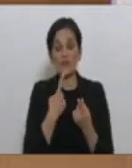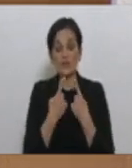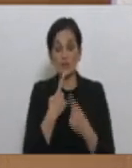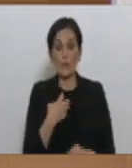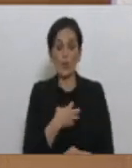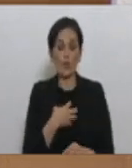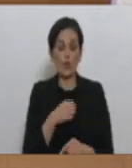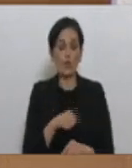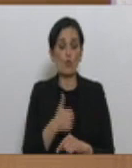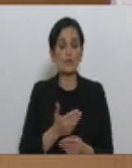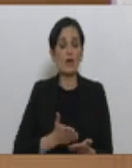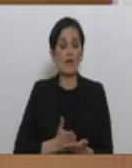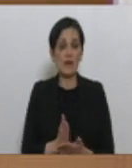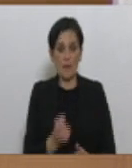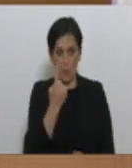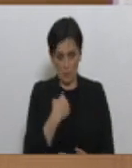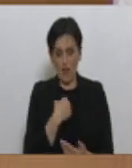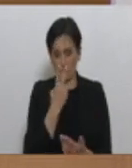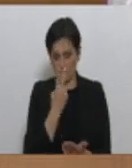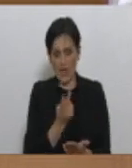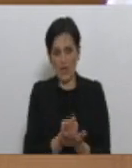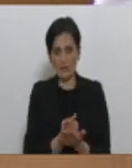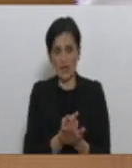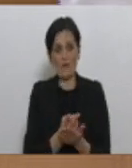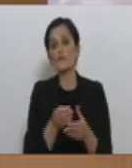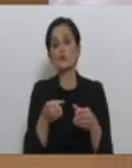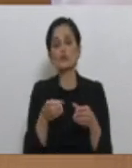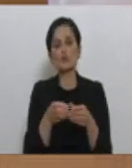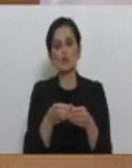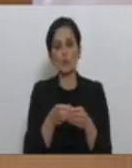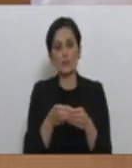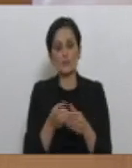უმთავრეს ამოცანად, მე ამას ვხედავ ამ ჯგუფისთვის.